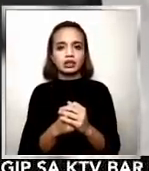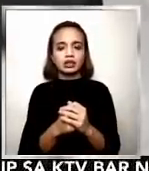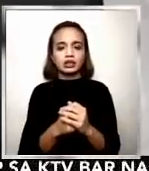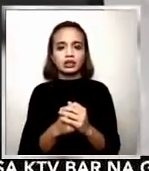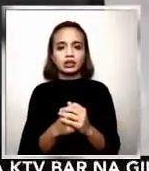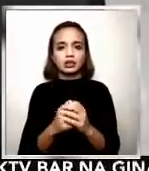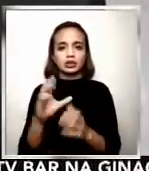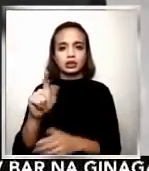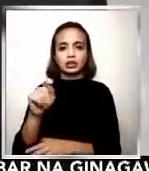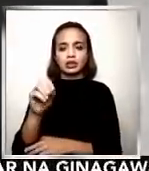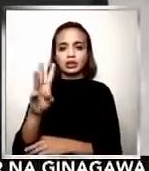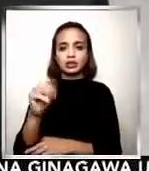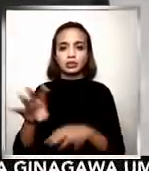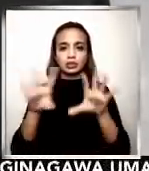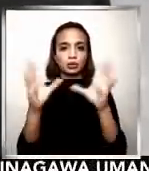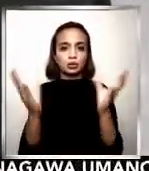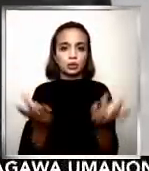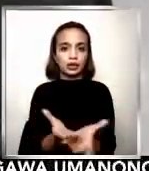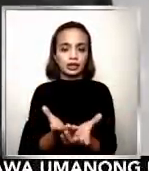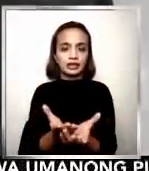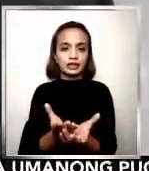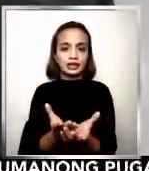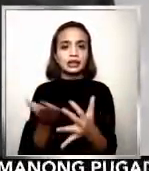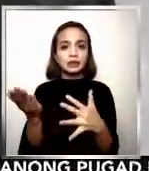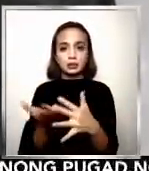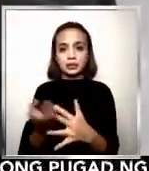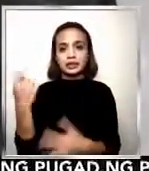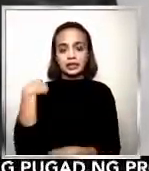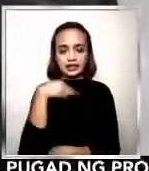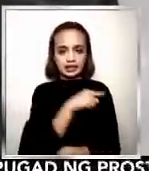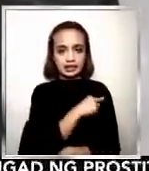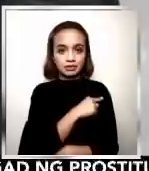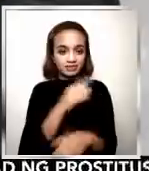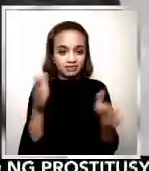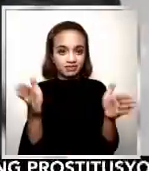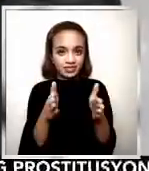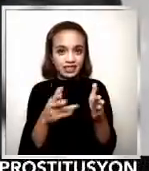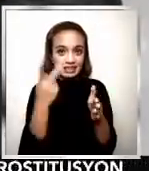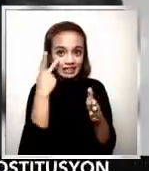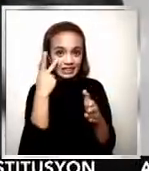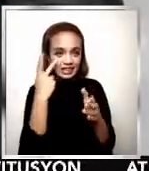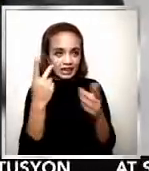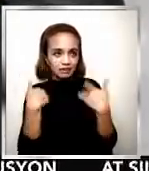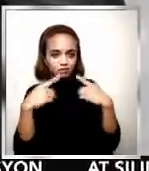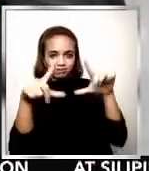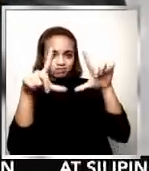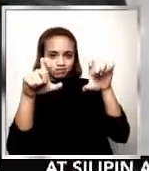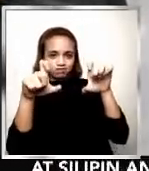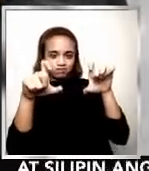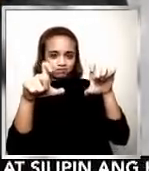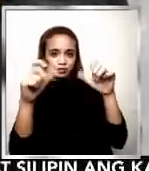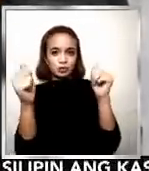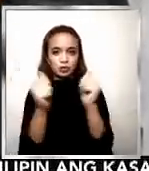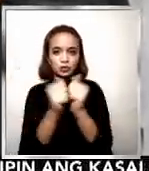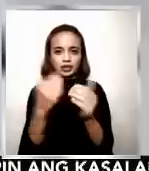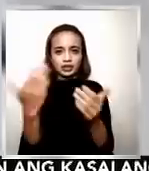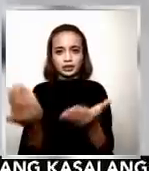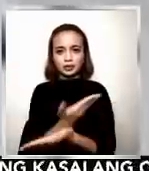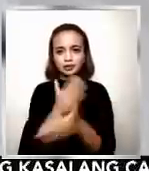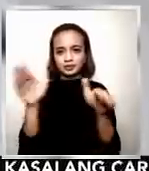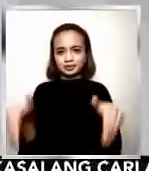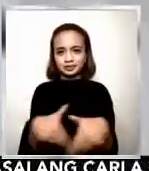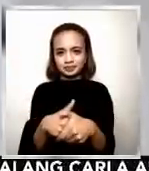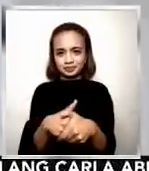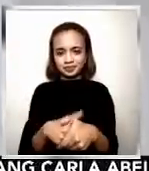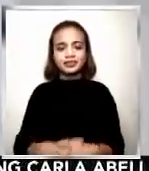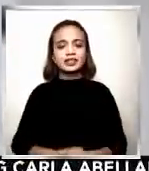Between Us. Ang kanilang mini reunion captured sa isang photo sa altar with the newlyweds. Matapos naman ang